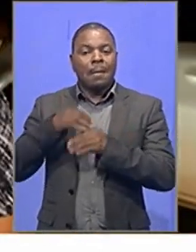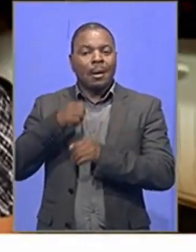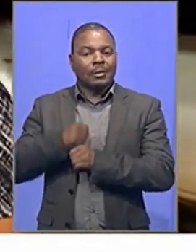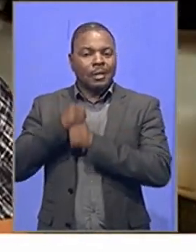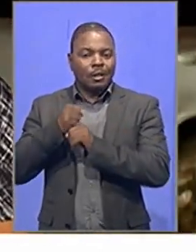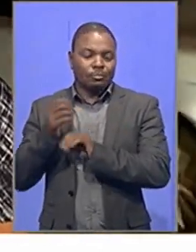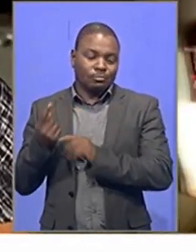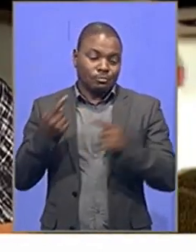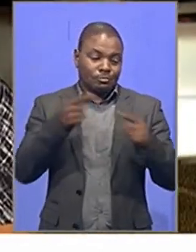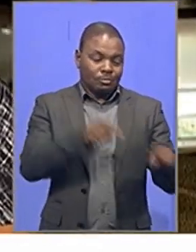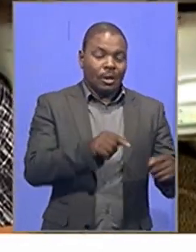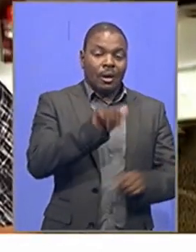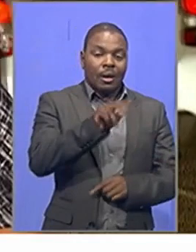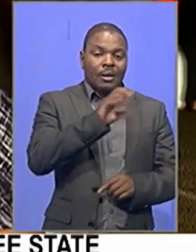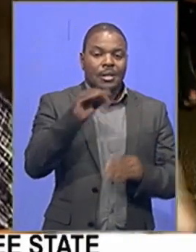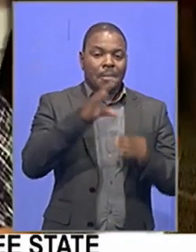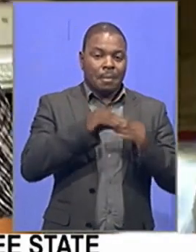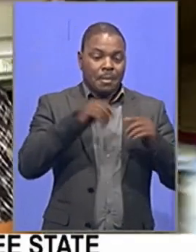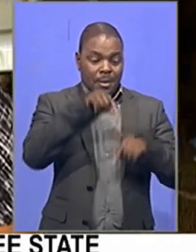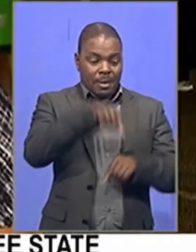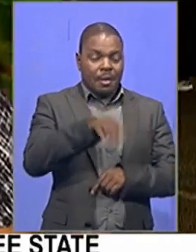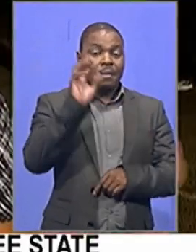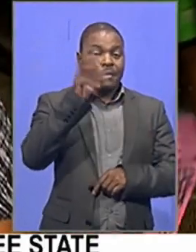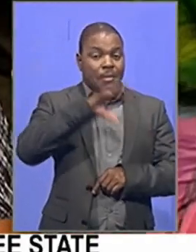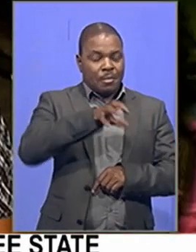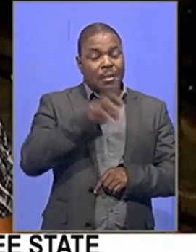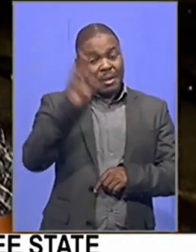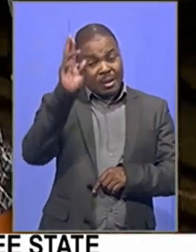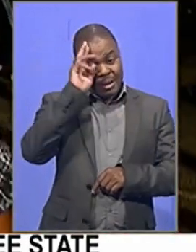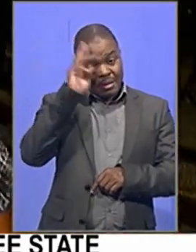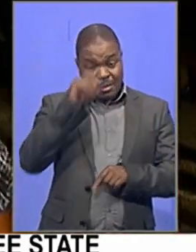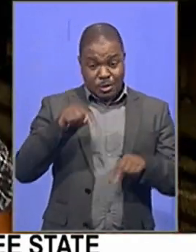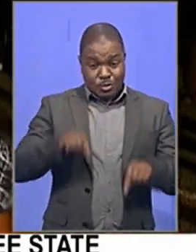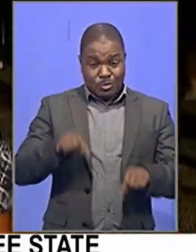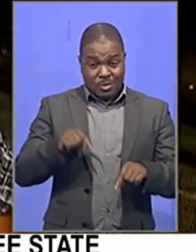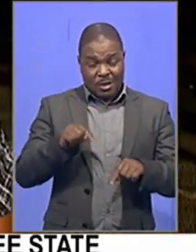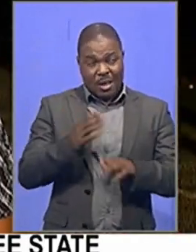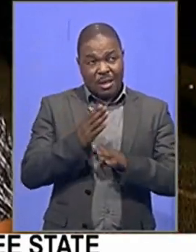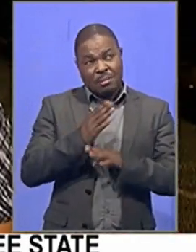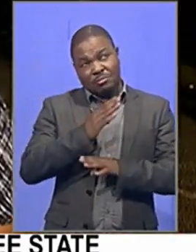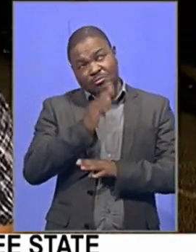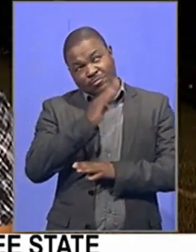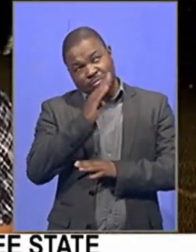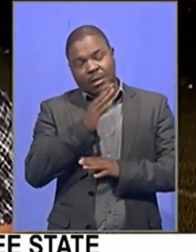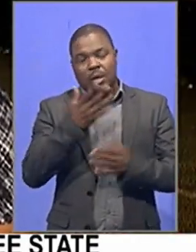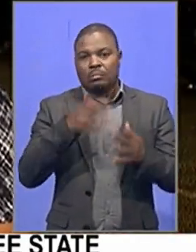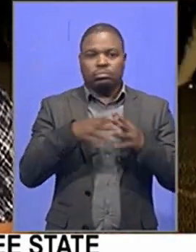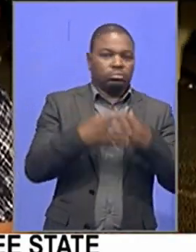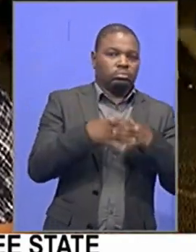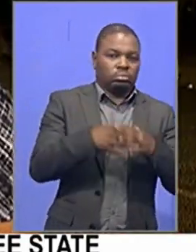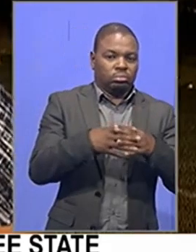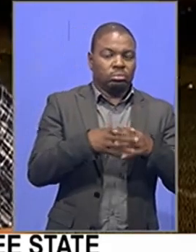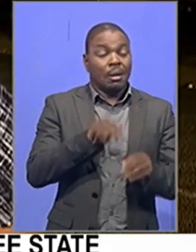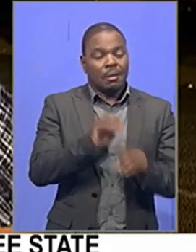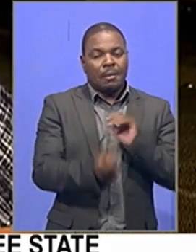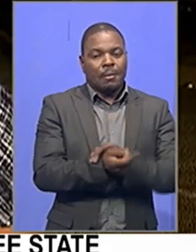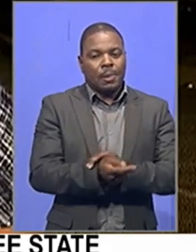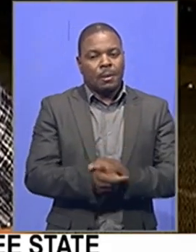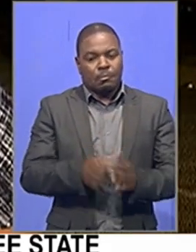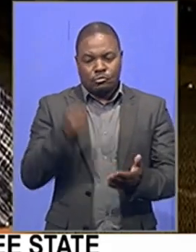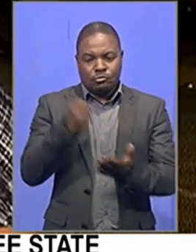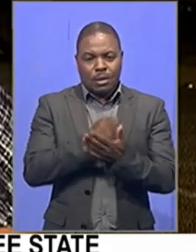ba ANC mona profensing ya Free State. O tla hopola hore pejana ho ile haeba le ditshitiso mo re boneng bona